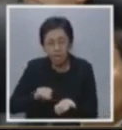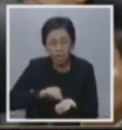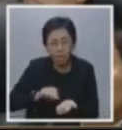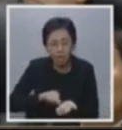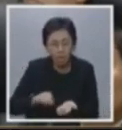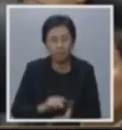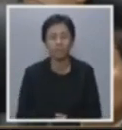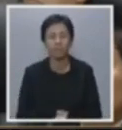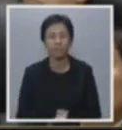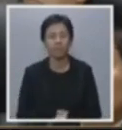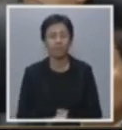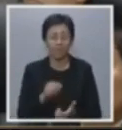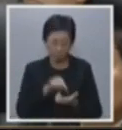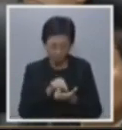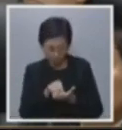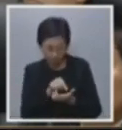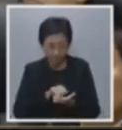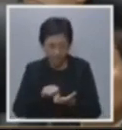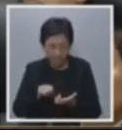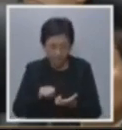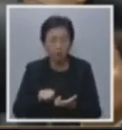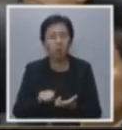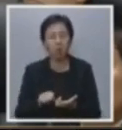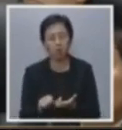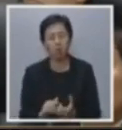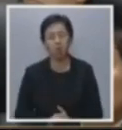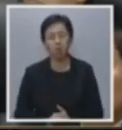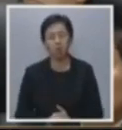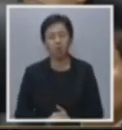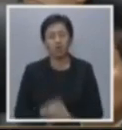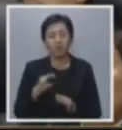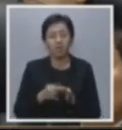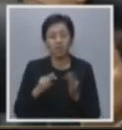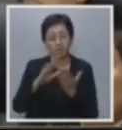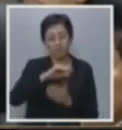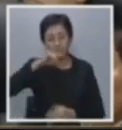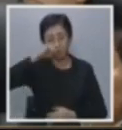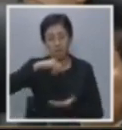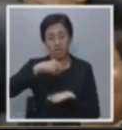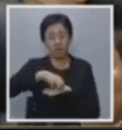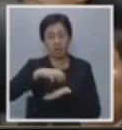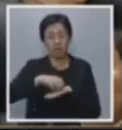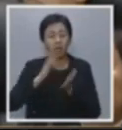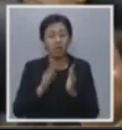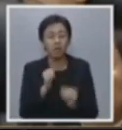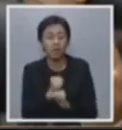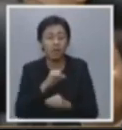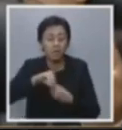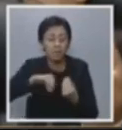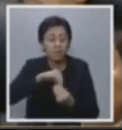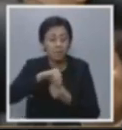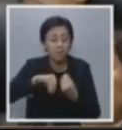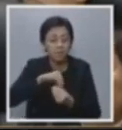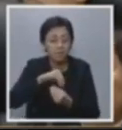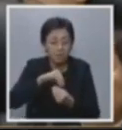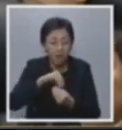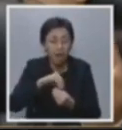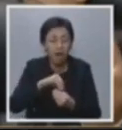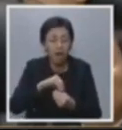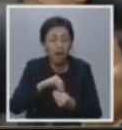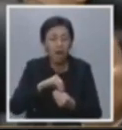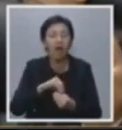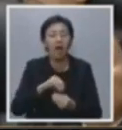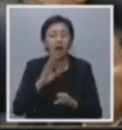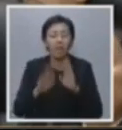ตัวในแง่ของอำนาจเศรษฐกิจแบงก์ชาติเองนะครับบอกว่าผู้ประกอบการเพียงแค่5จาก100